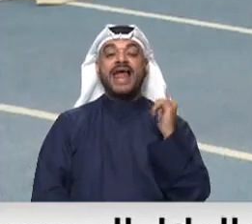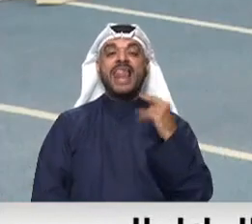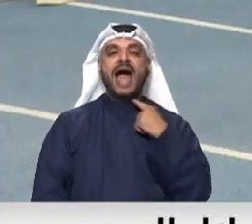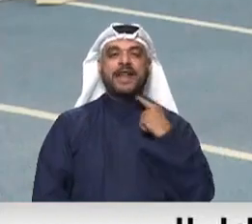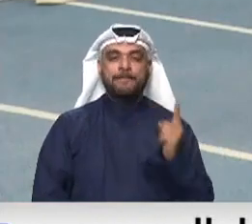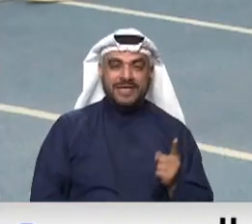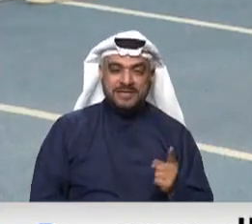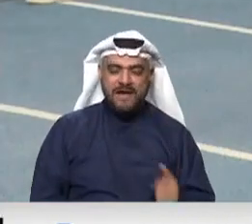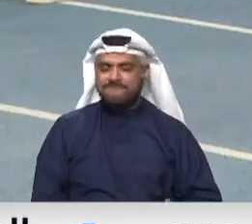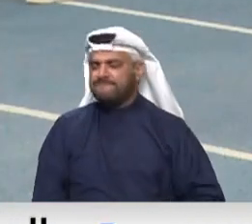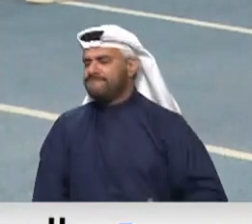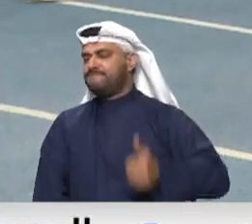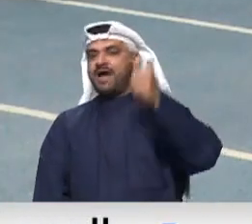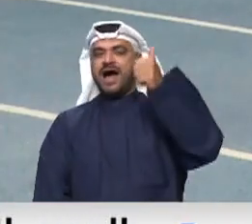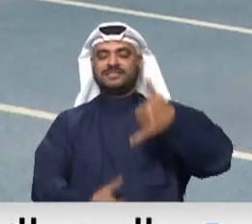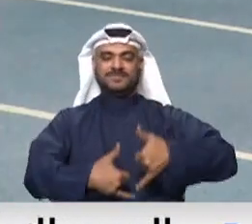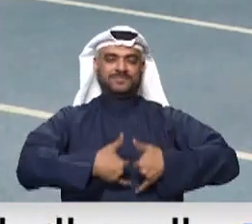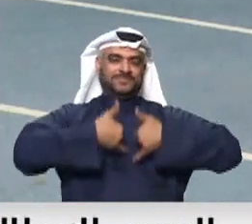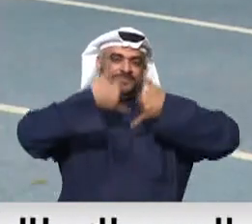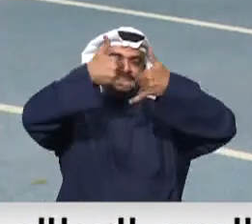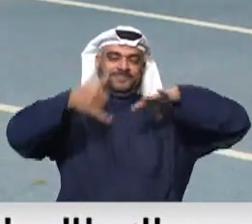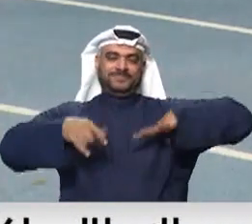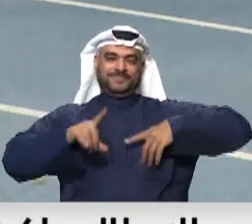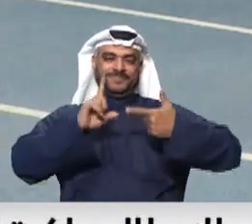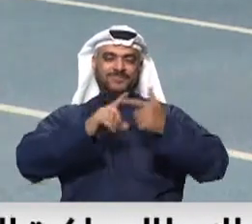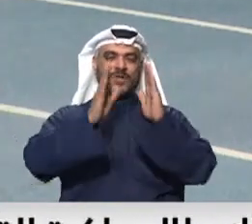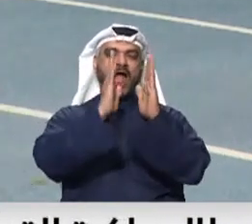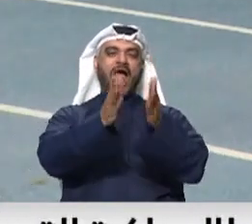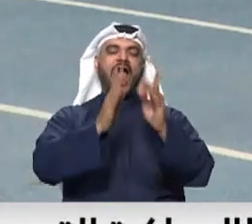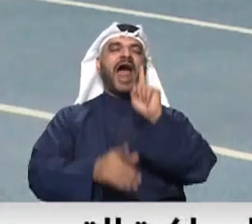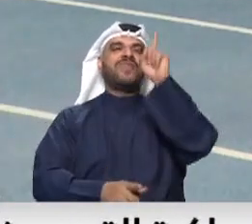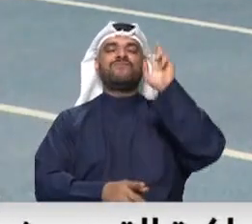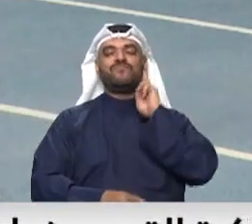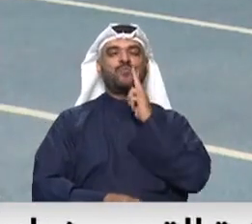تاريخه لبطولة كأس سمو ولي العهد حفظه الله.